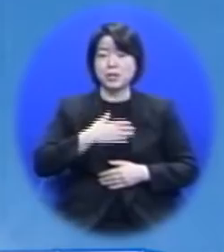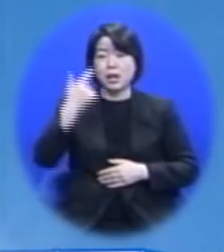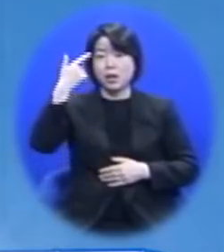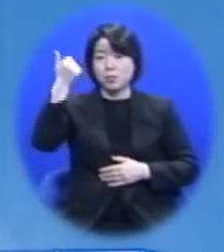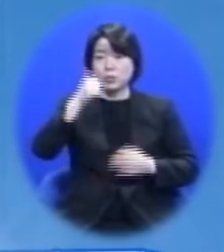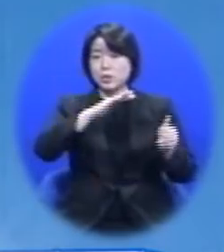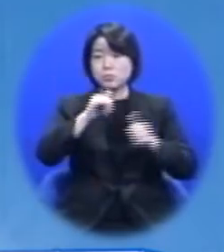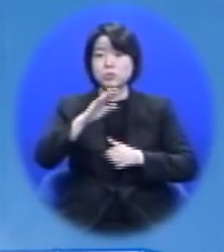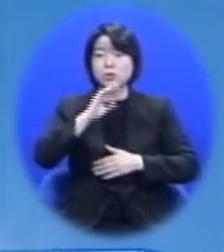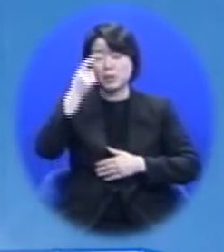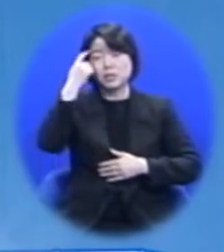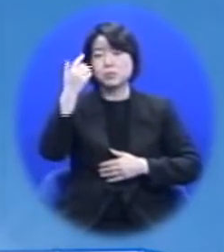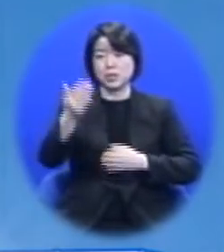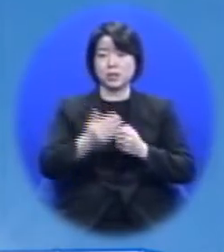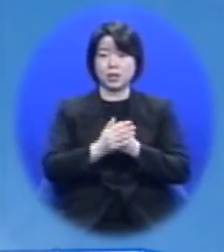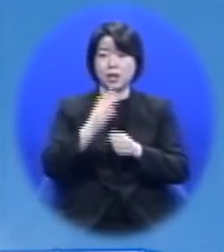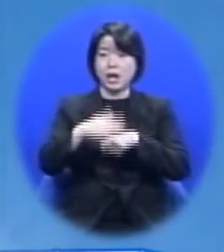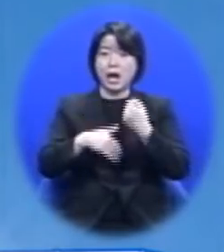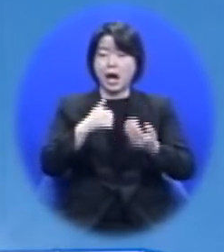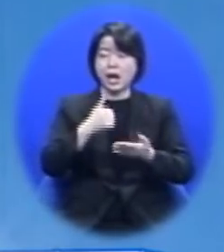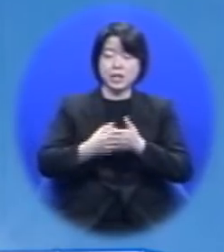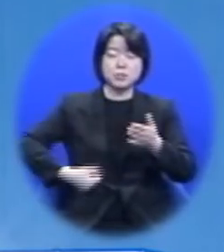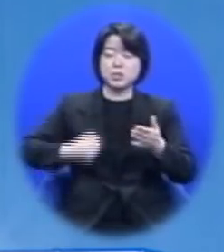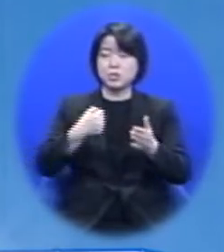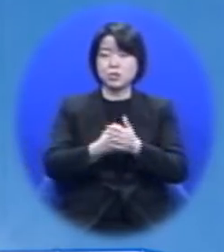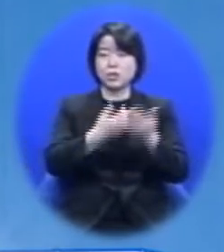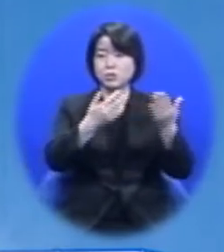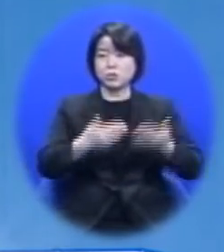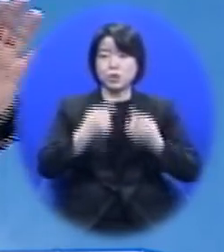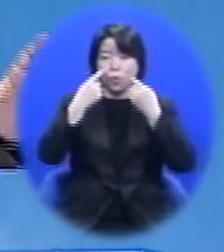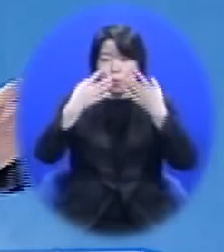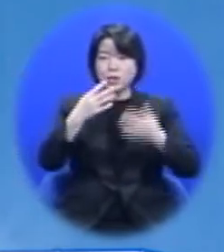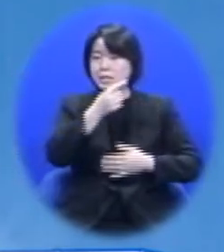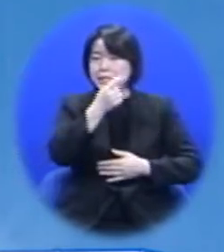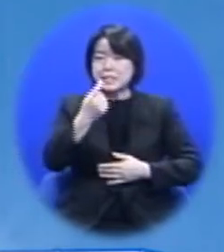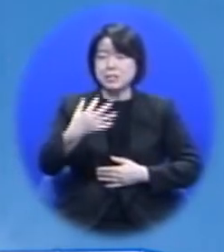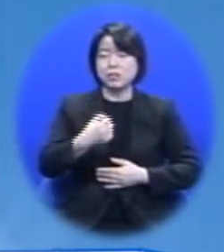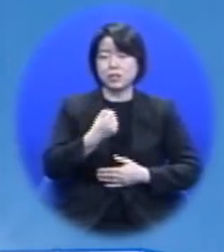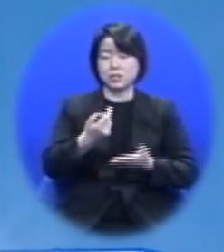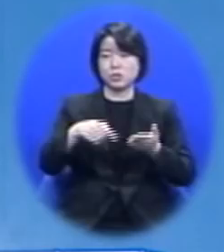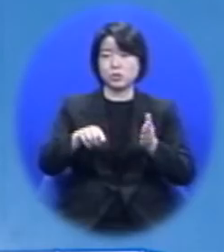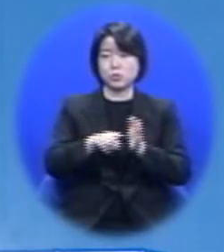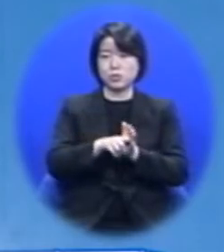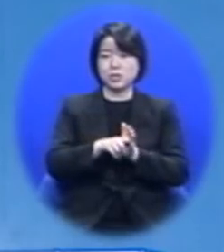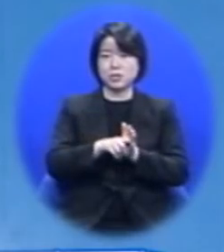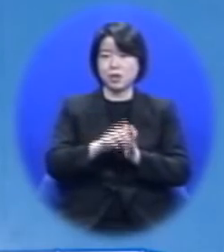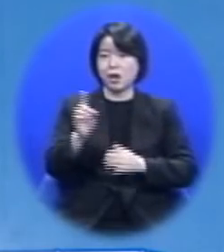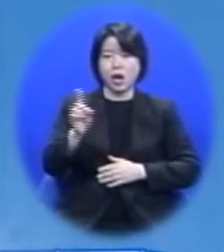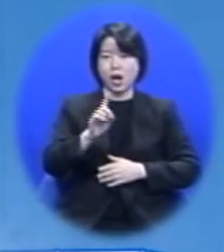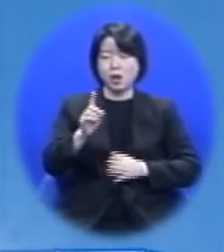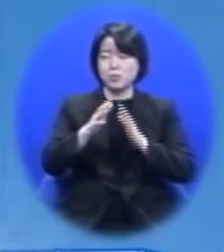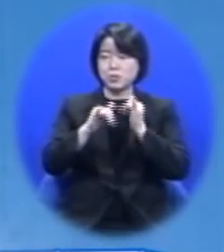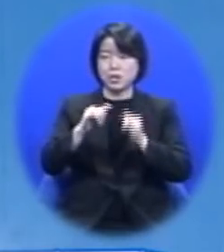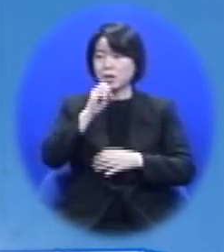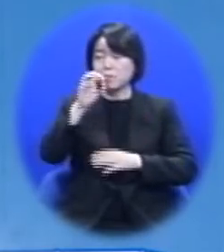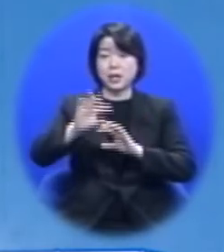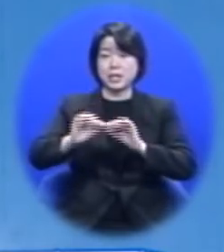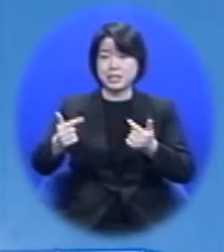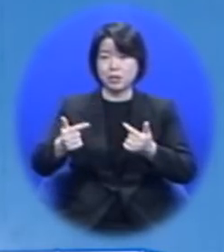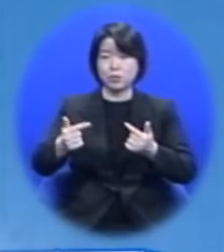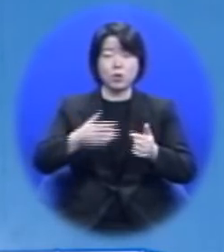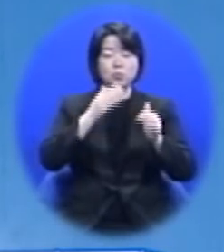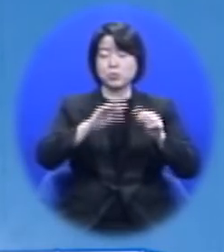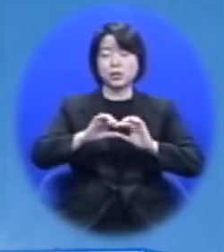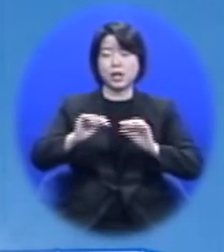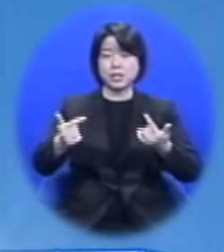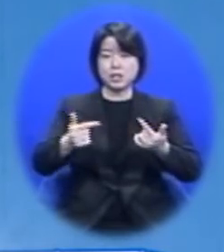그러면 하나님이 정해주신 확실한 증거를 얻기 위해서 나는 아무에게도 말하지 않고 부탁도 안 하고 기도만